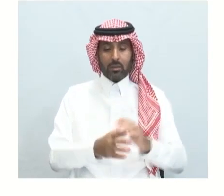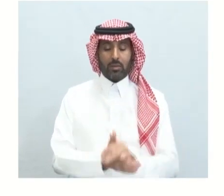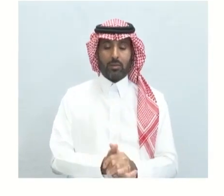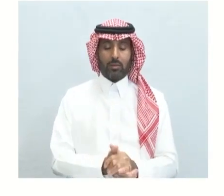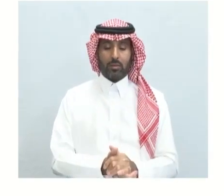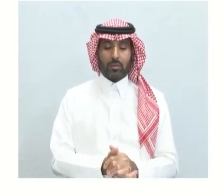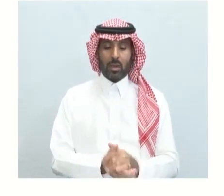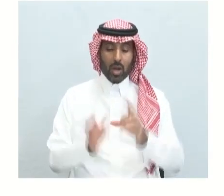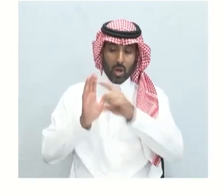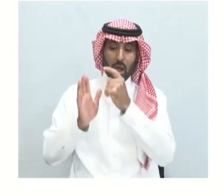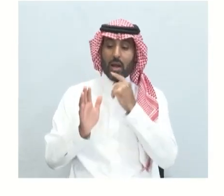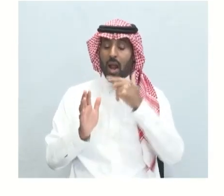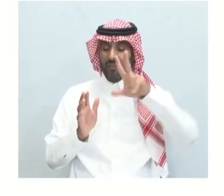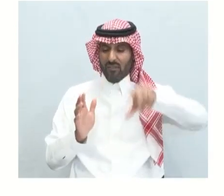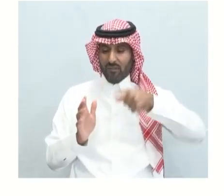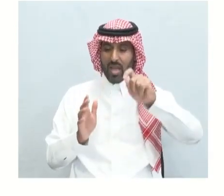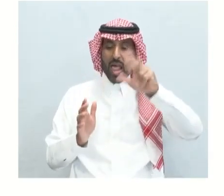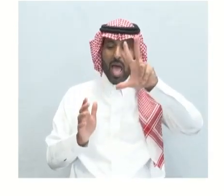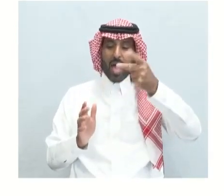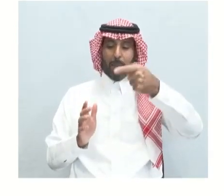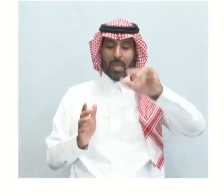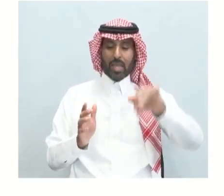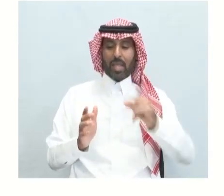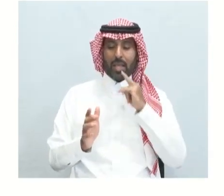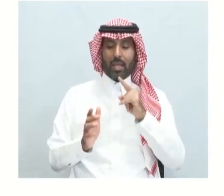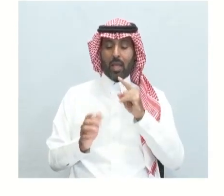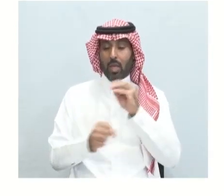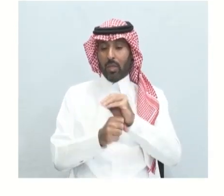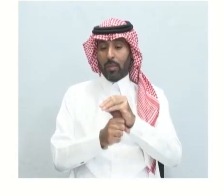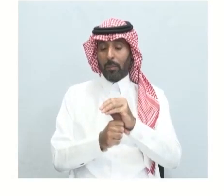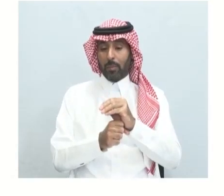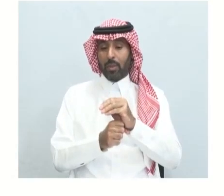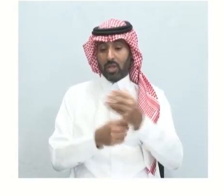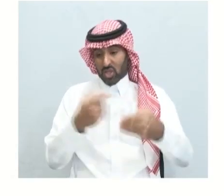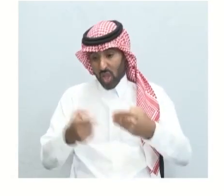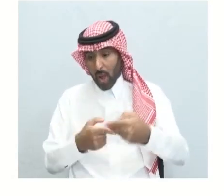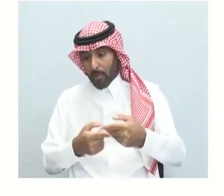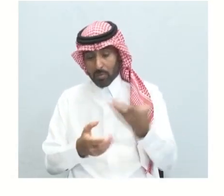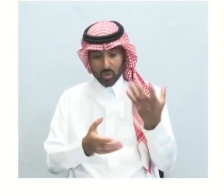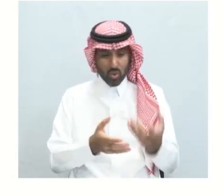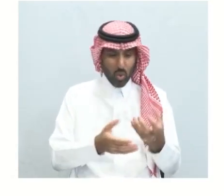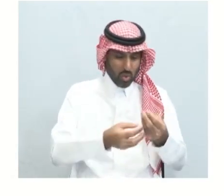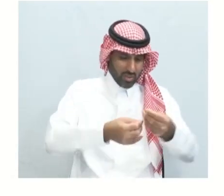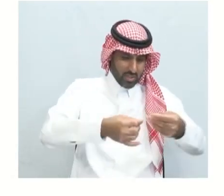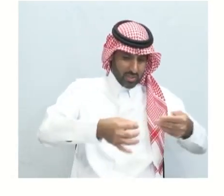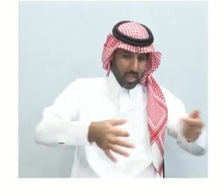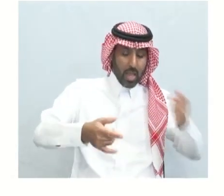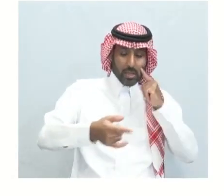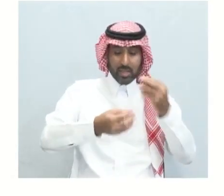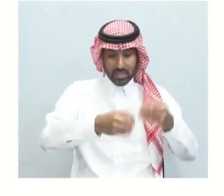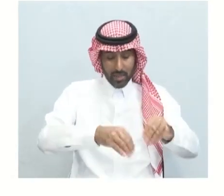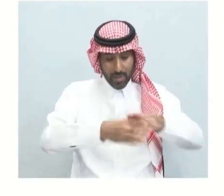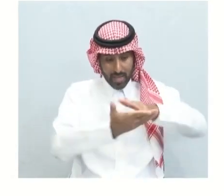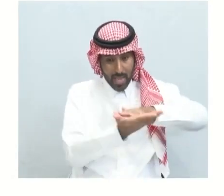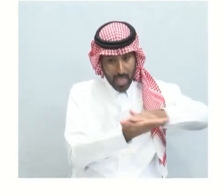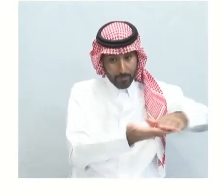نفسه ايضا في الرف العربي اعزائي الطلبه ذكرنا بانه هو تتابع من الصخور الرسوبيه التي ترسبت